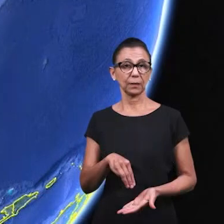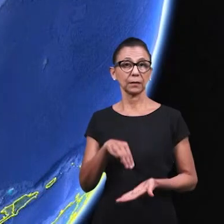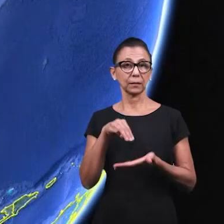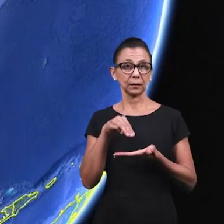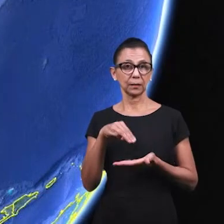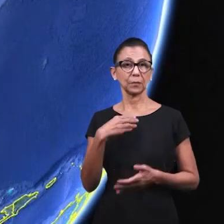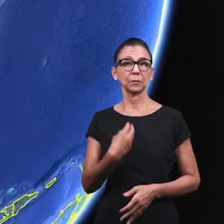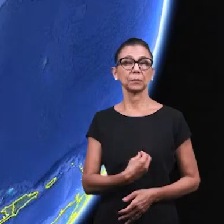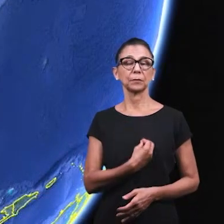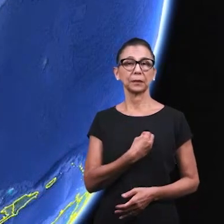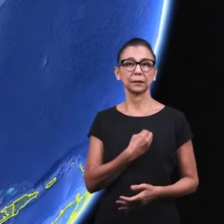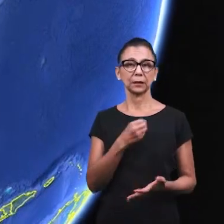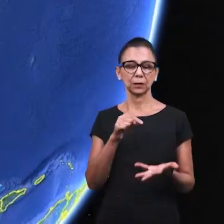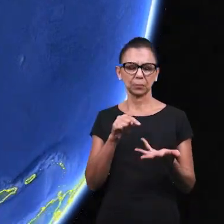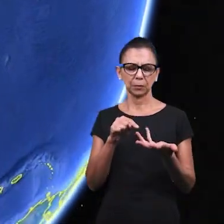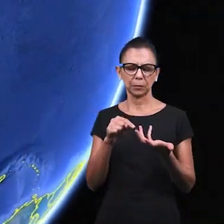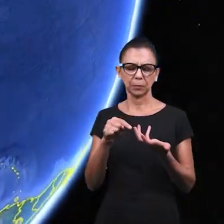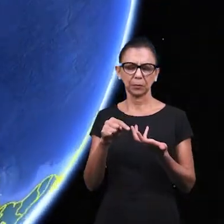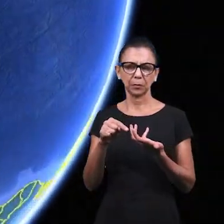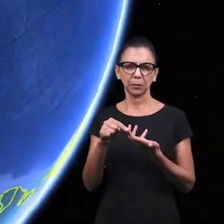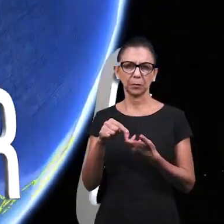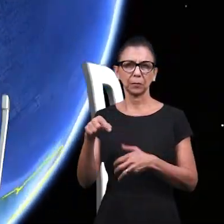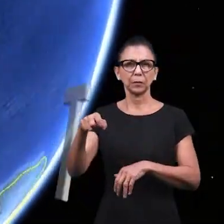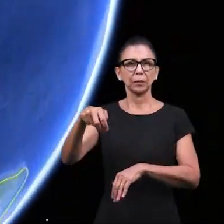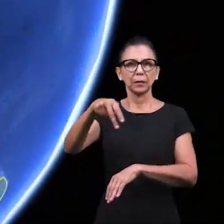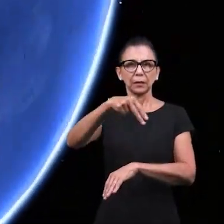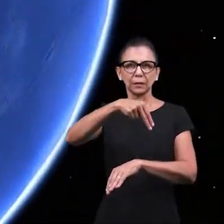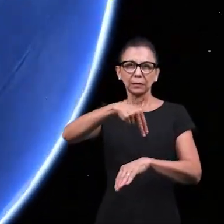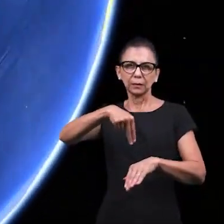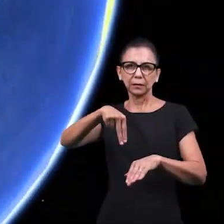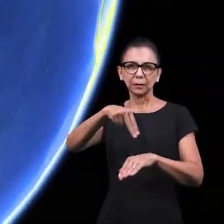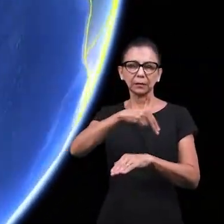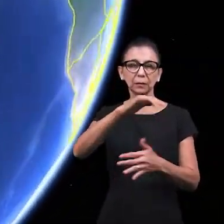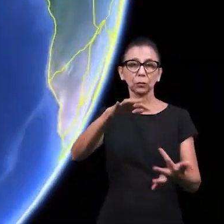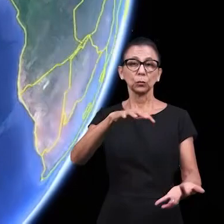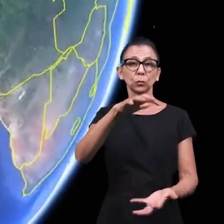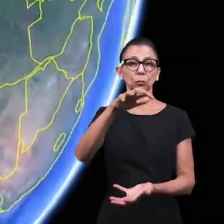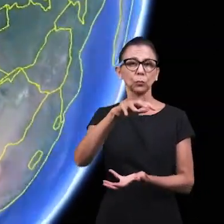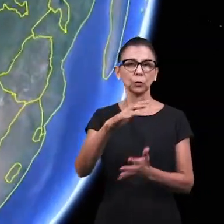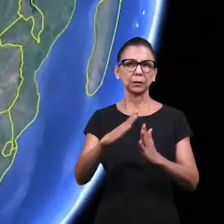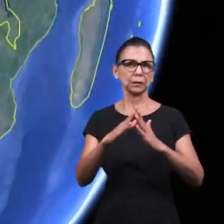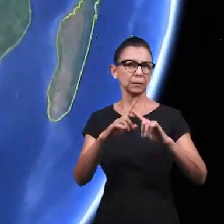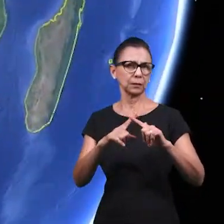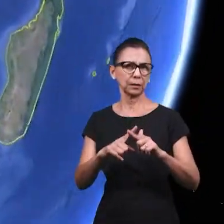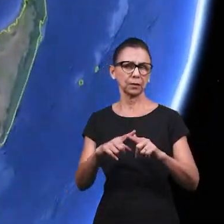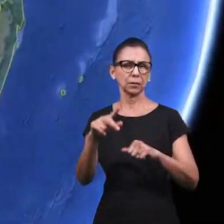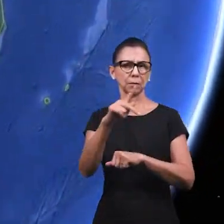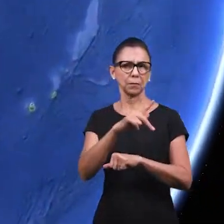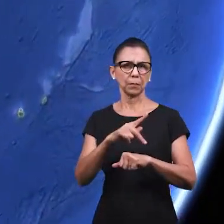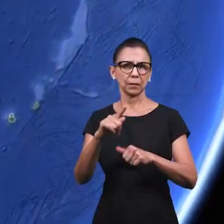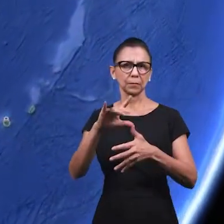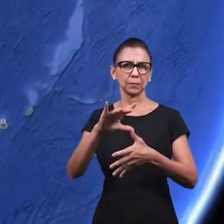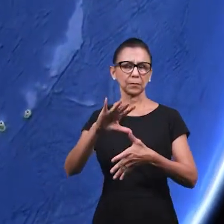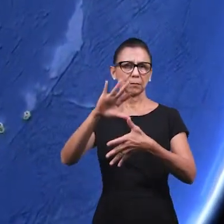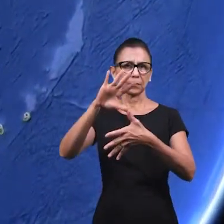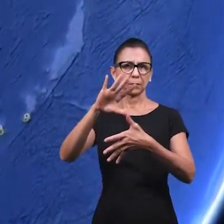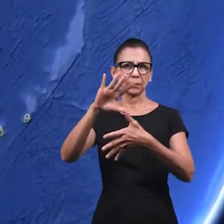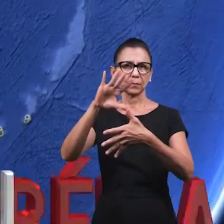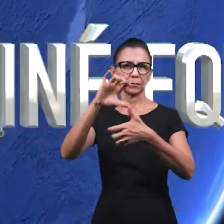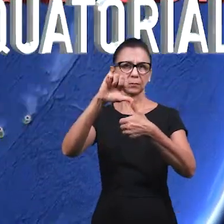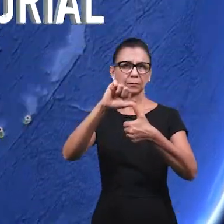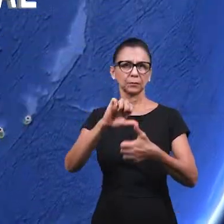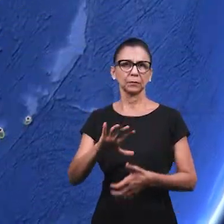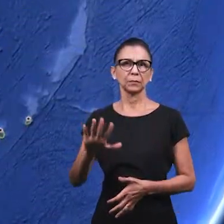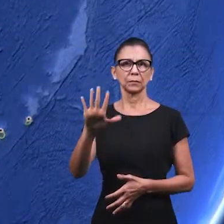L'Église chrétienne Maranatha est présente dans des nations de tous les continents de la planète. Des églises des pays dans les trois